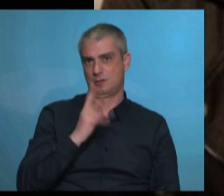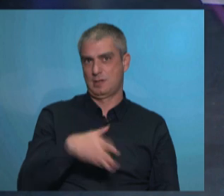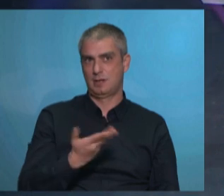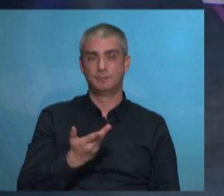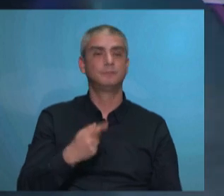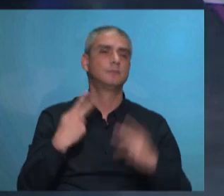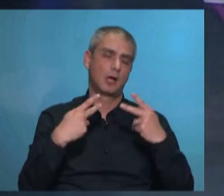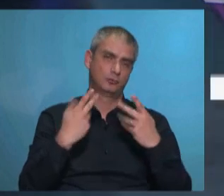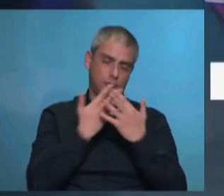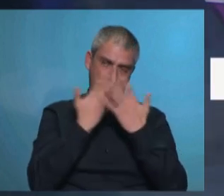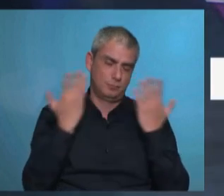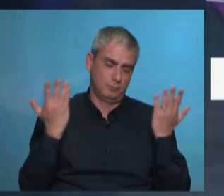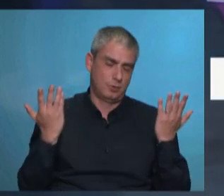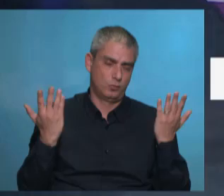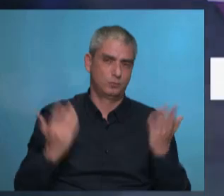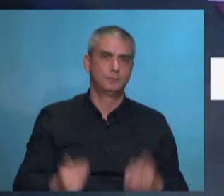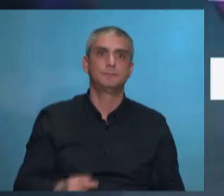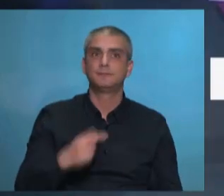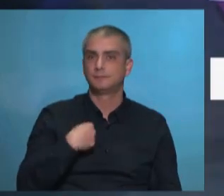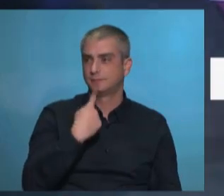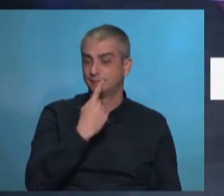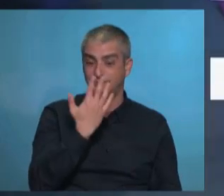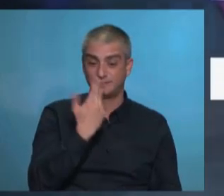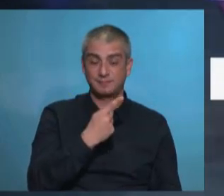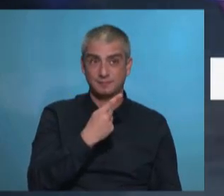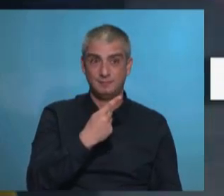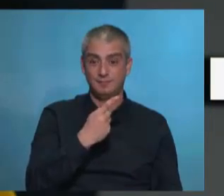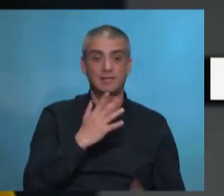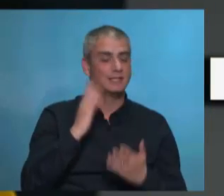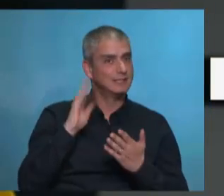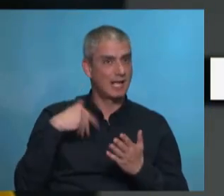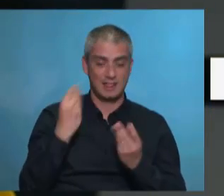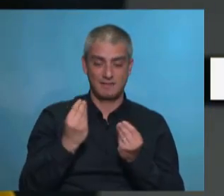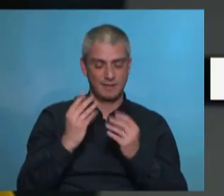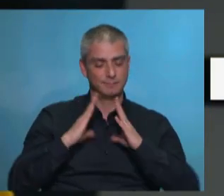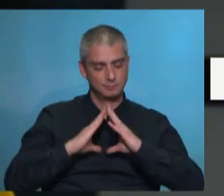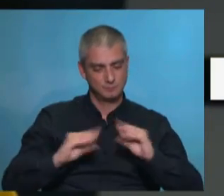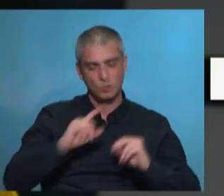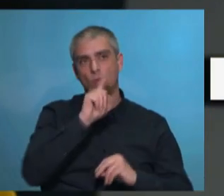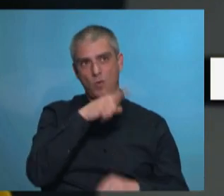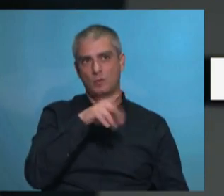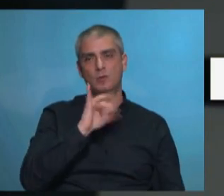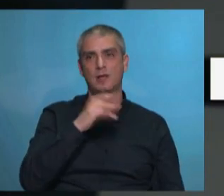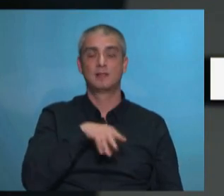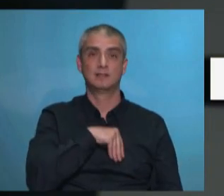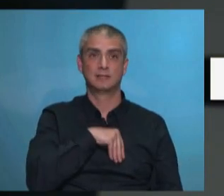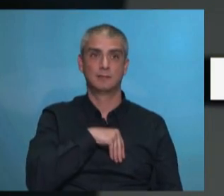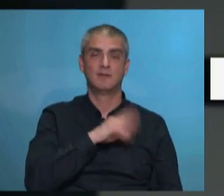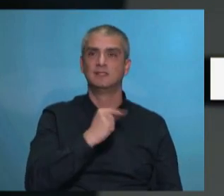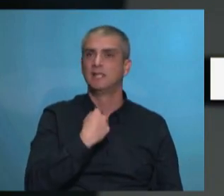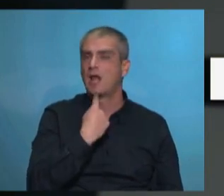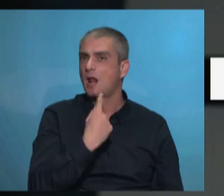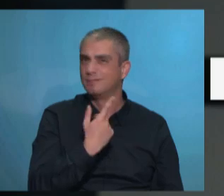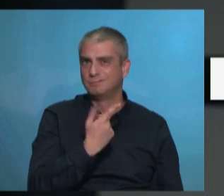שלו כמובן די מובן. נכון, אמרנו שגם שכאשר הקרקע תוכשר, כלומר שהדברים יירגעו אז אולי הוא יסכים. אבל צריך להגיד שזה